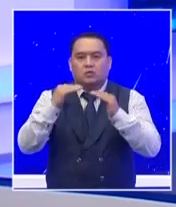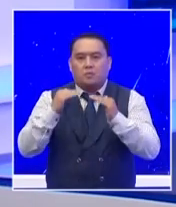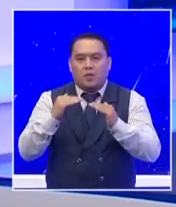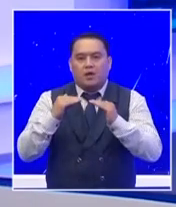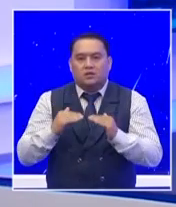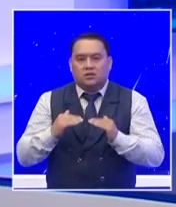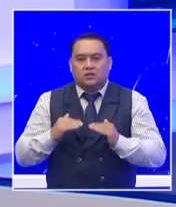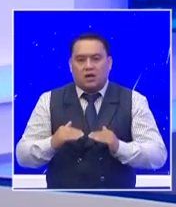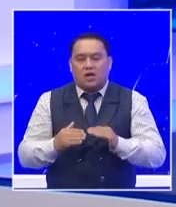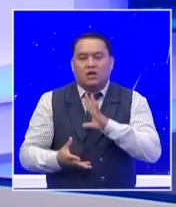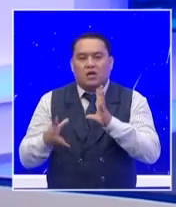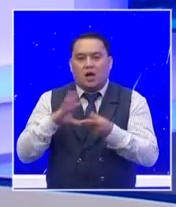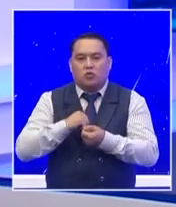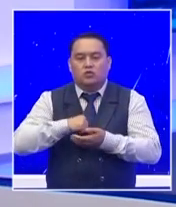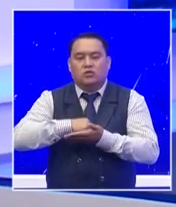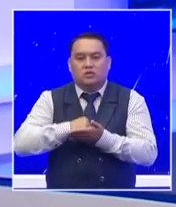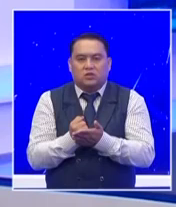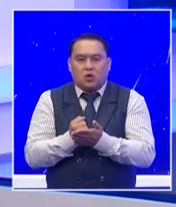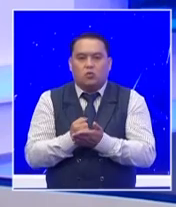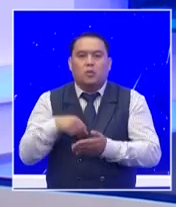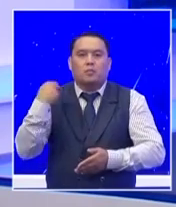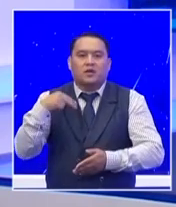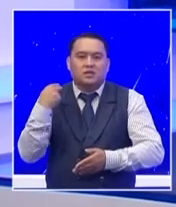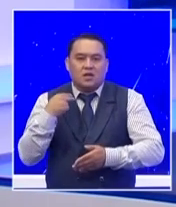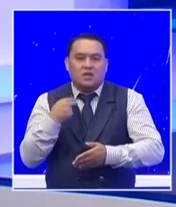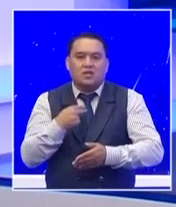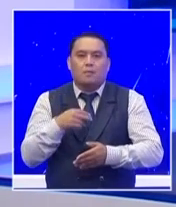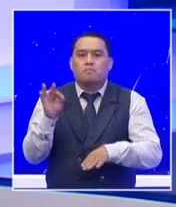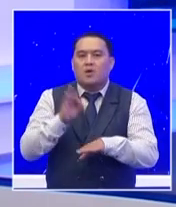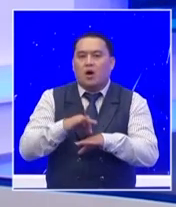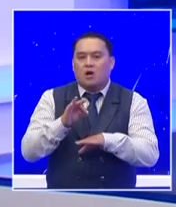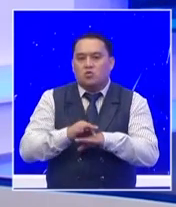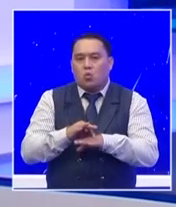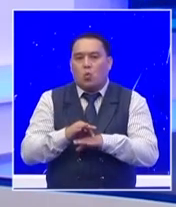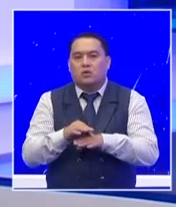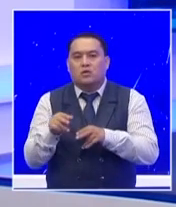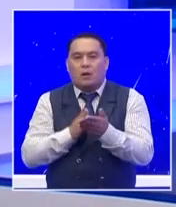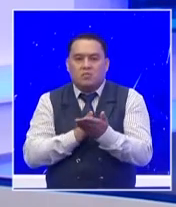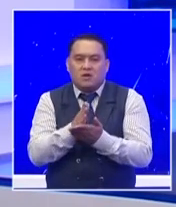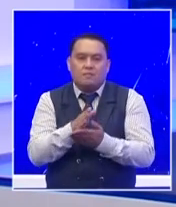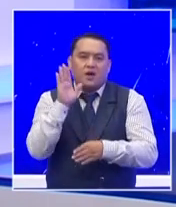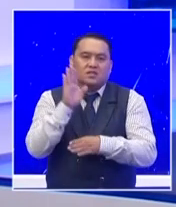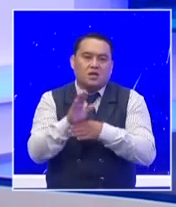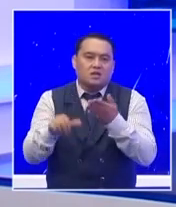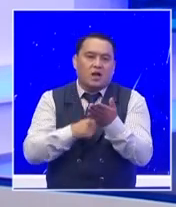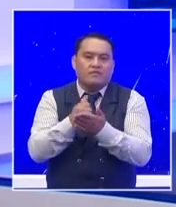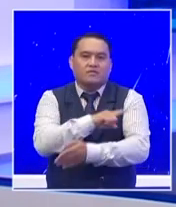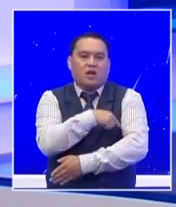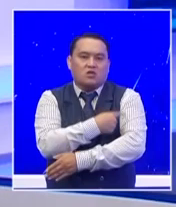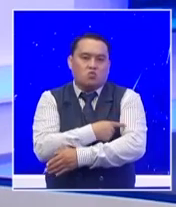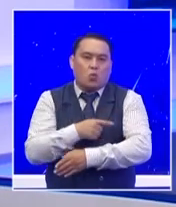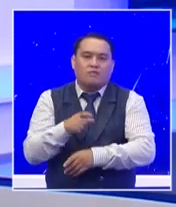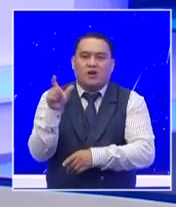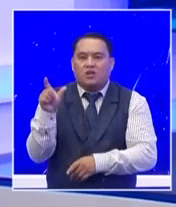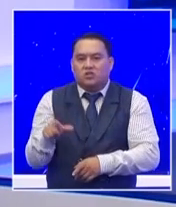И этот результат нужно закрепить, считает президент. На сведение болезни к нулю направлены и постановления главного санитарного врача